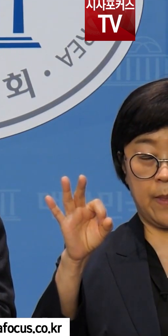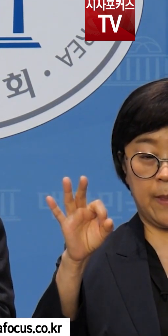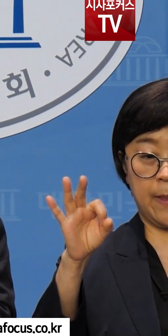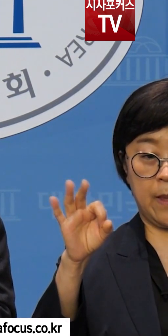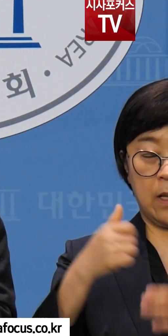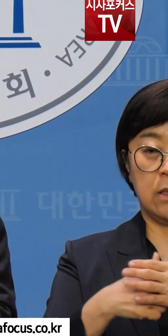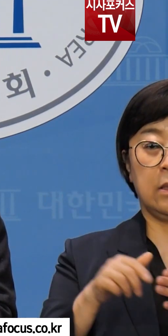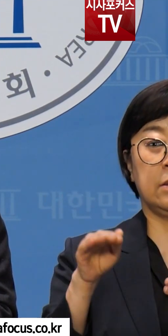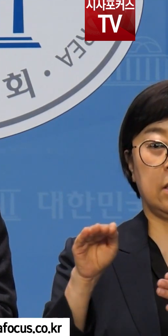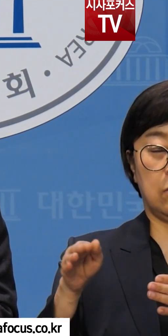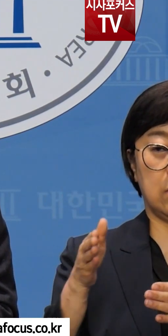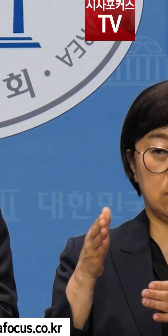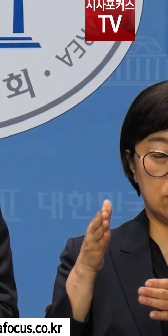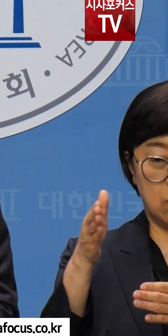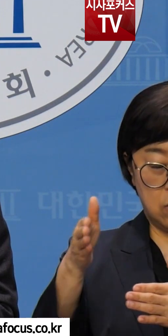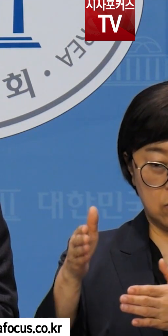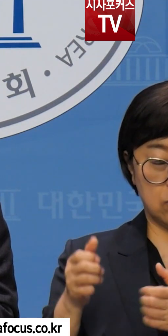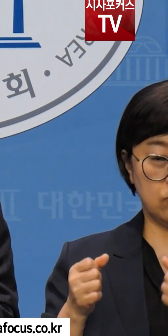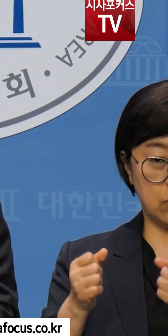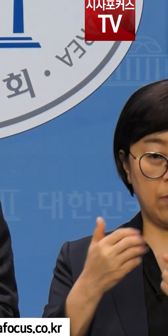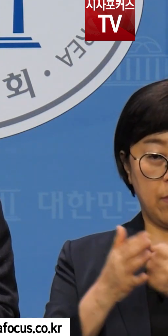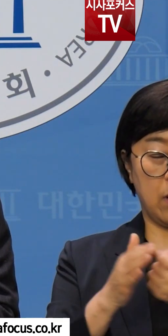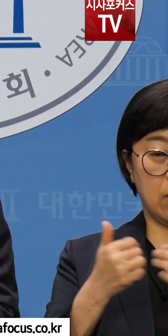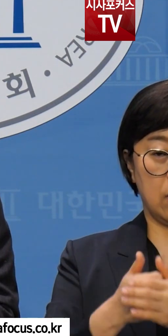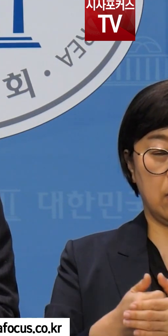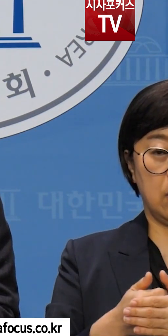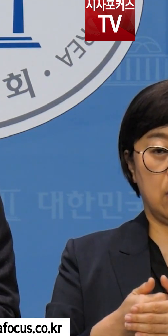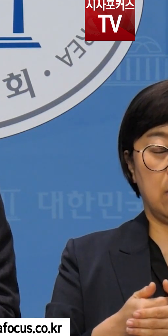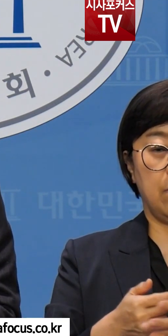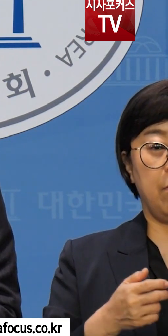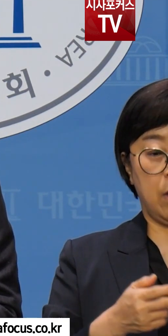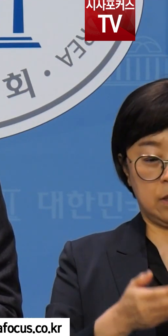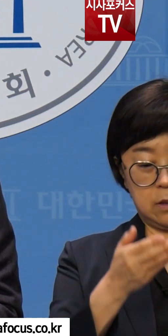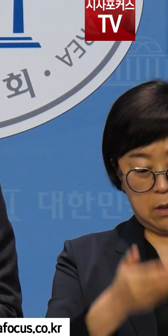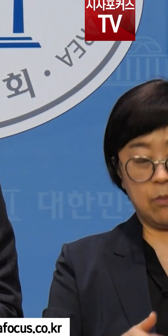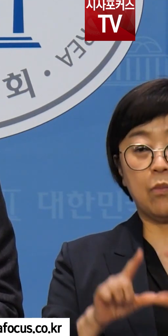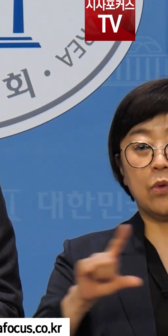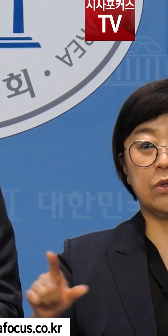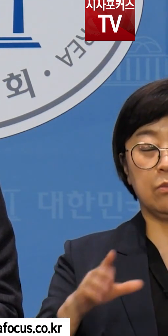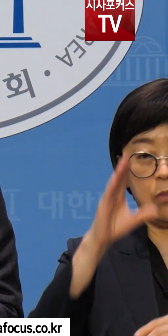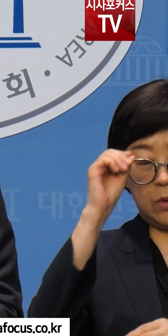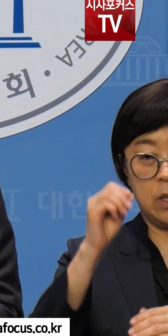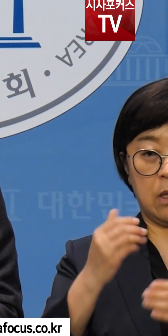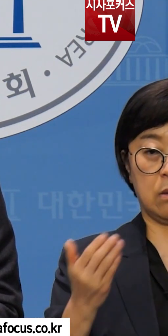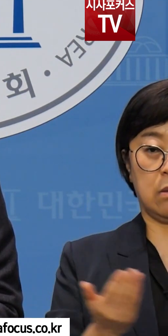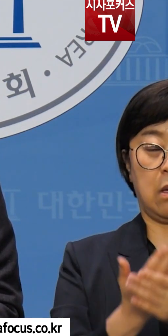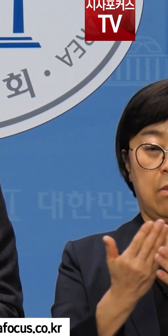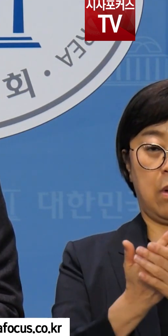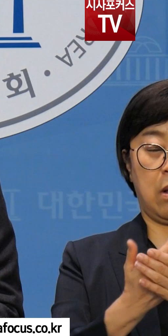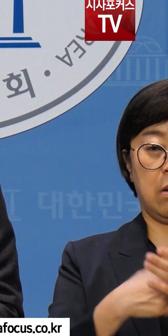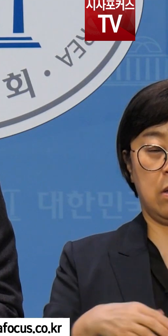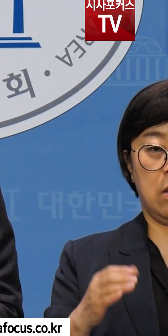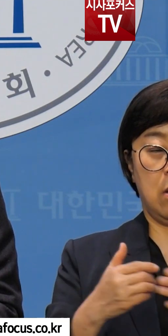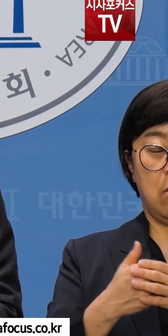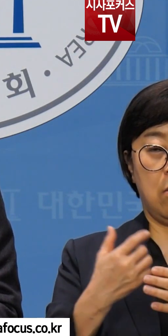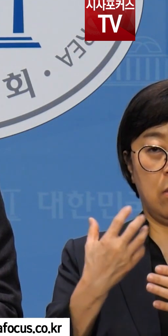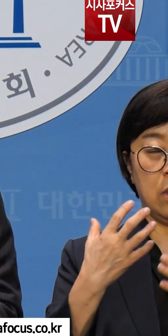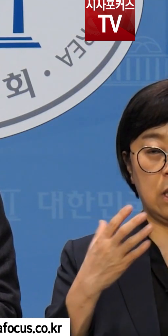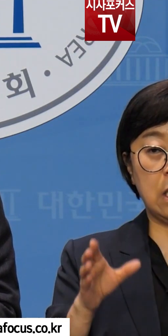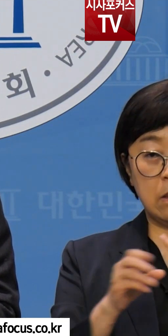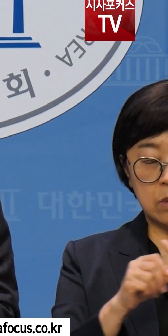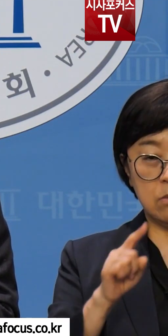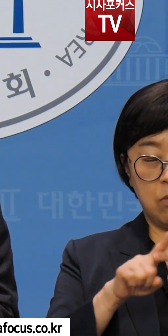예산인데요. 자동차 전용 도로로 주행이 가능한 저상 좌석버스 표준 모델 개발이라든지 위기 임신 및 보호출산 지원 예산